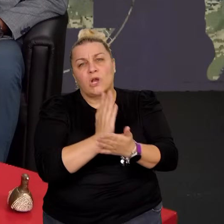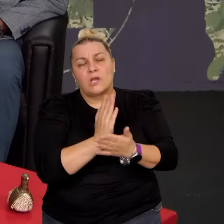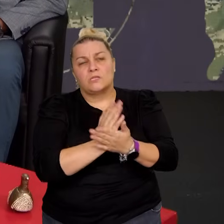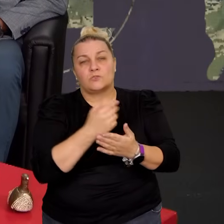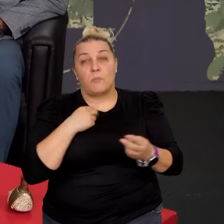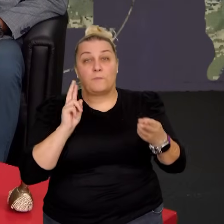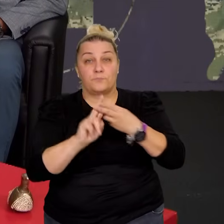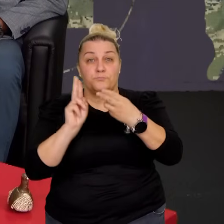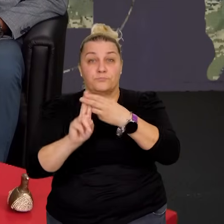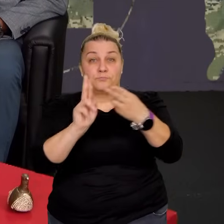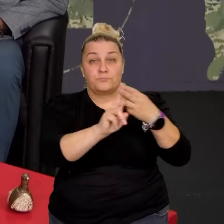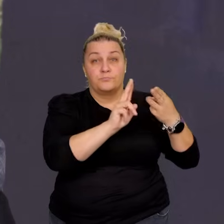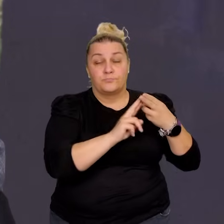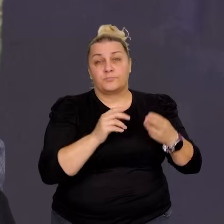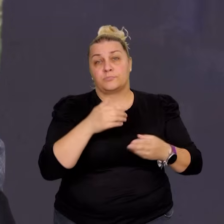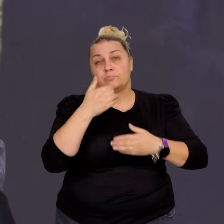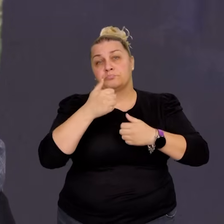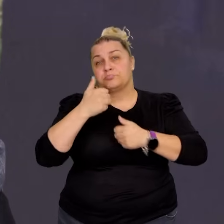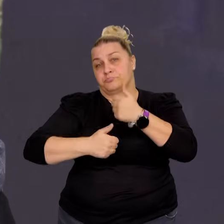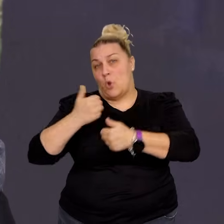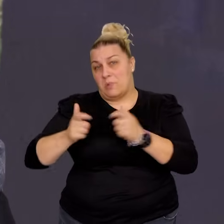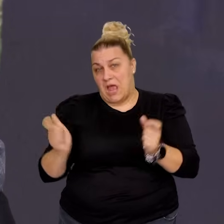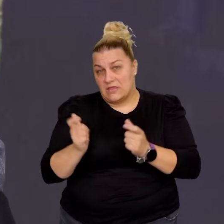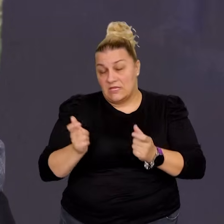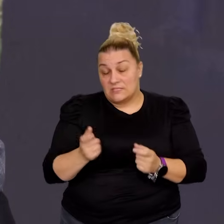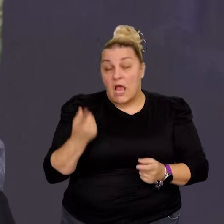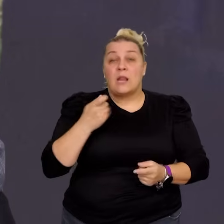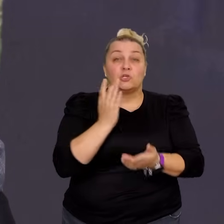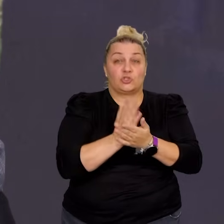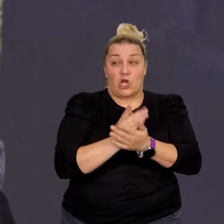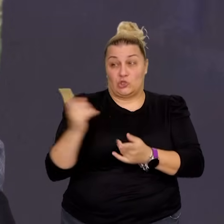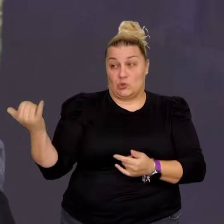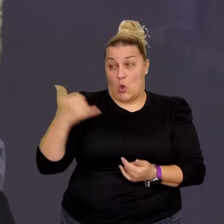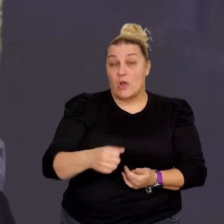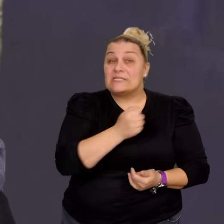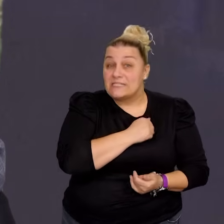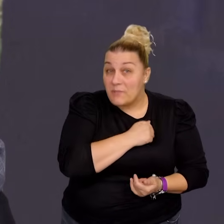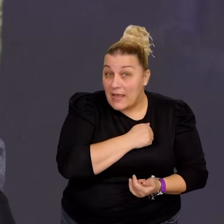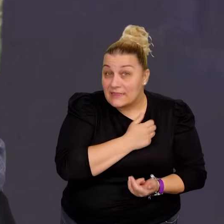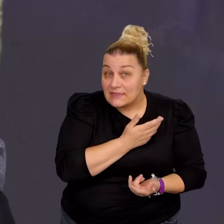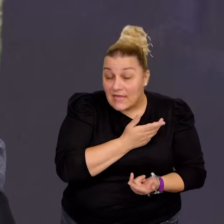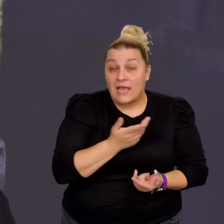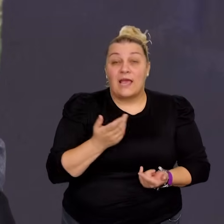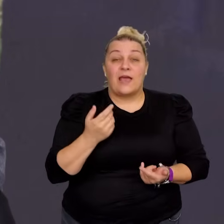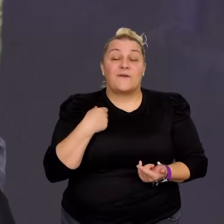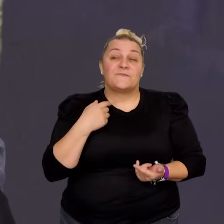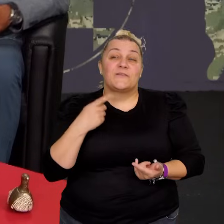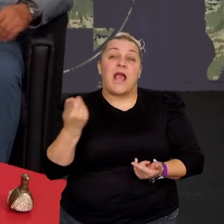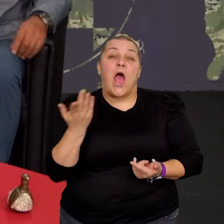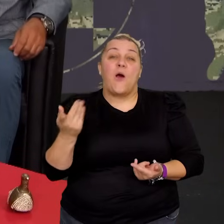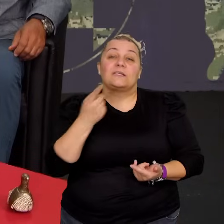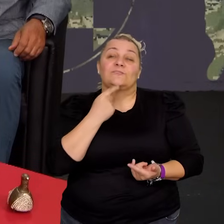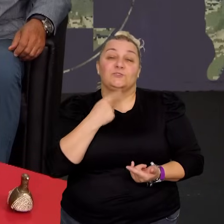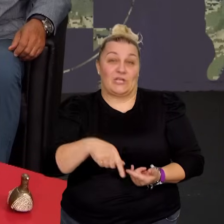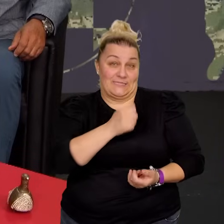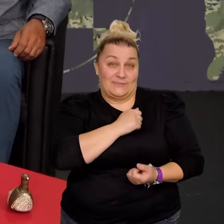na raznim obljetnicama, ali evo, u zadnje vrijeme nekako si često i ovdje u našem gradu Splitu, očito si se, rekli bi se ljudi, omililo.